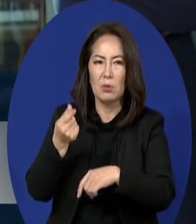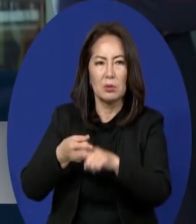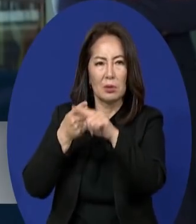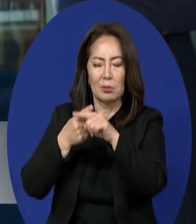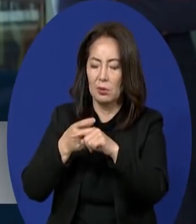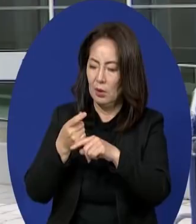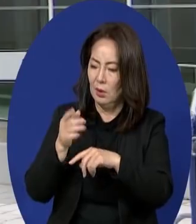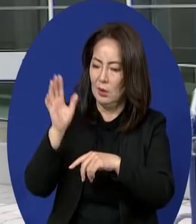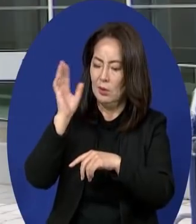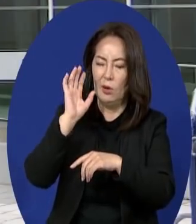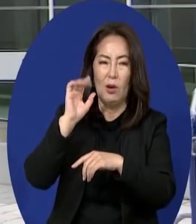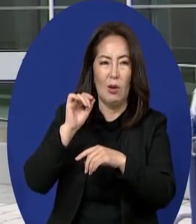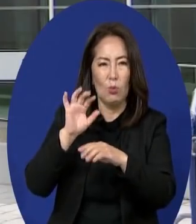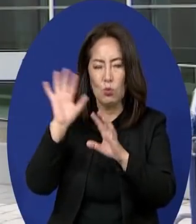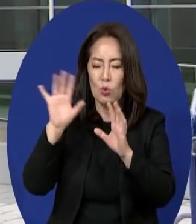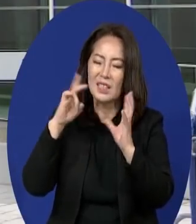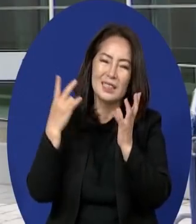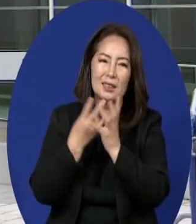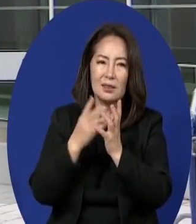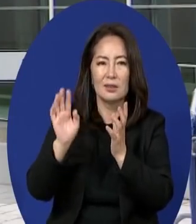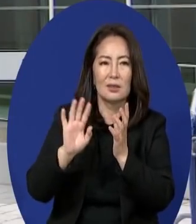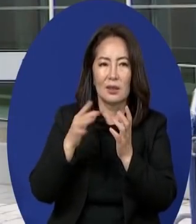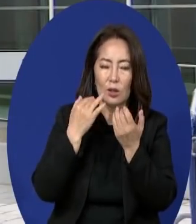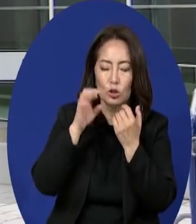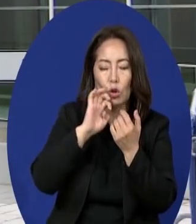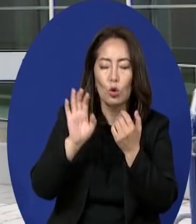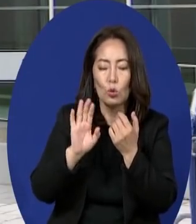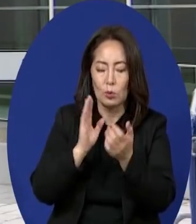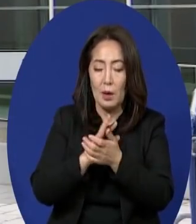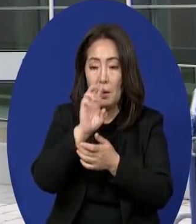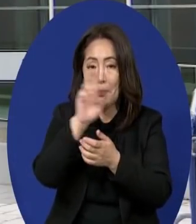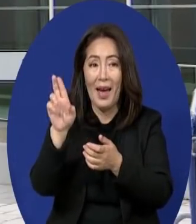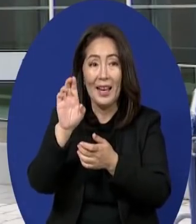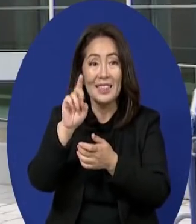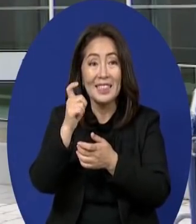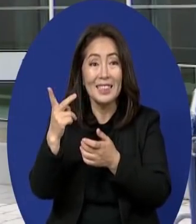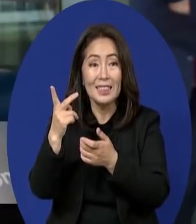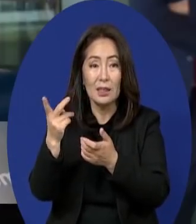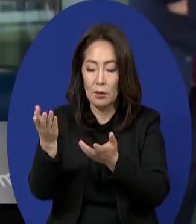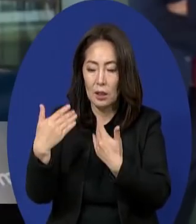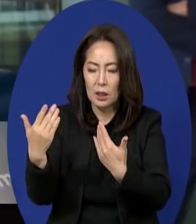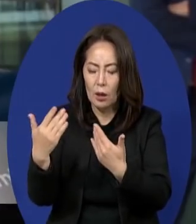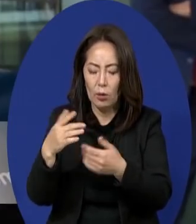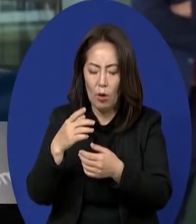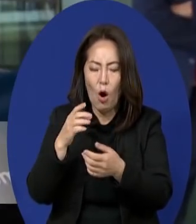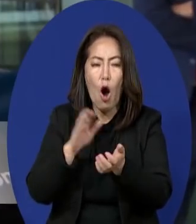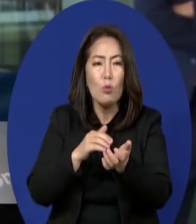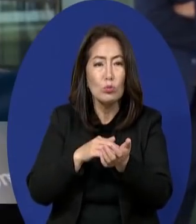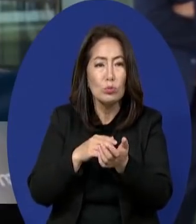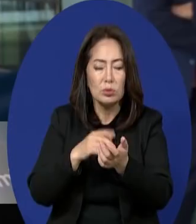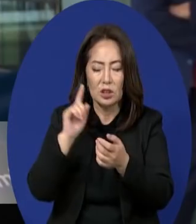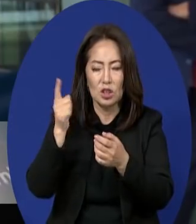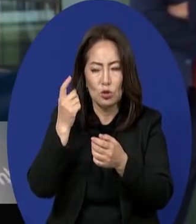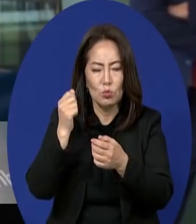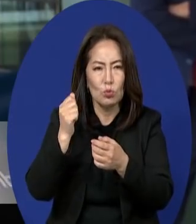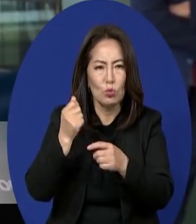хязгаарлах нэгдсэн арга хэмжээнд орох сонирхолгүй байна. За байгалийн хий нийлүүлэлт багсаж хомсдол үүснээс улбаатай үнийн өсөлт эрчим хүчний үн энэ